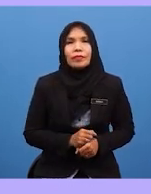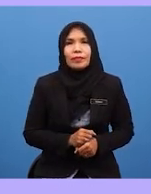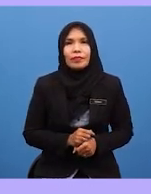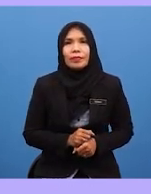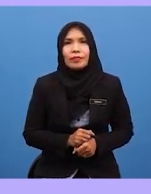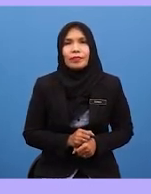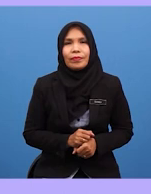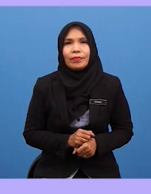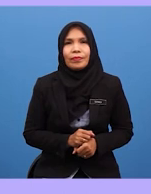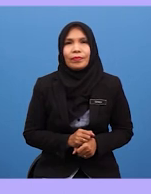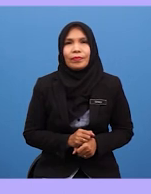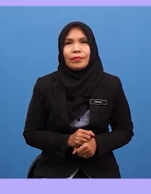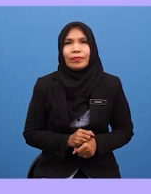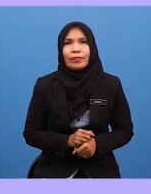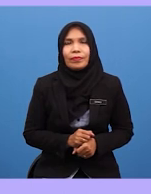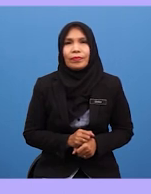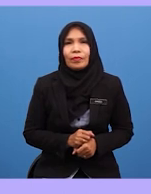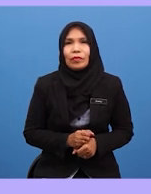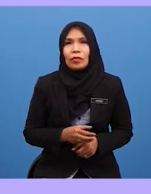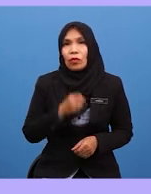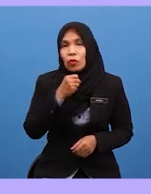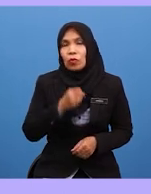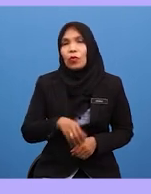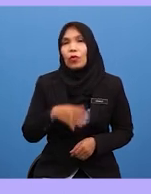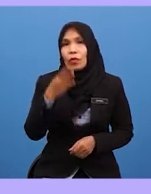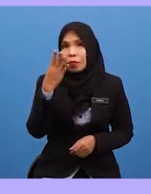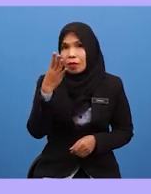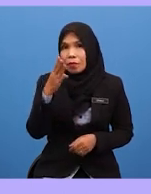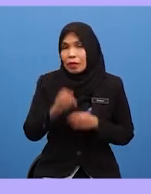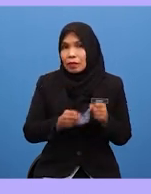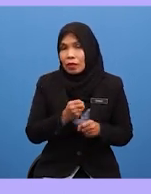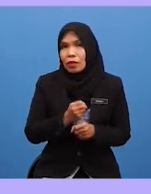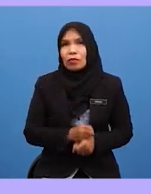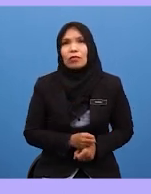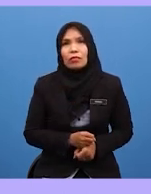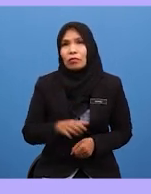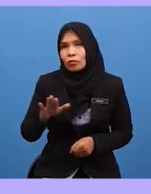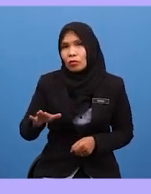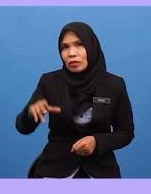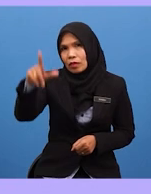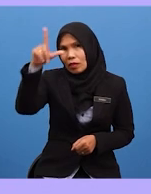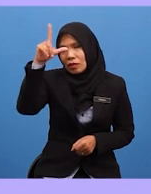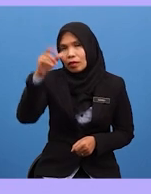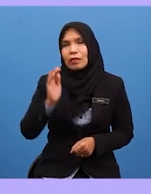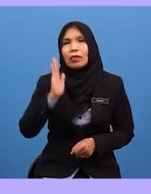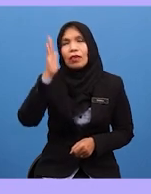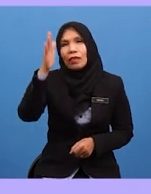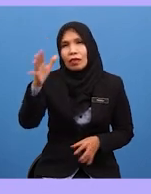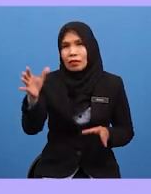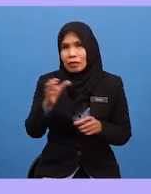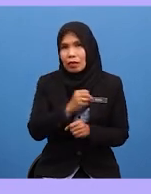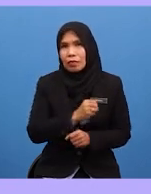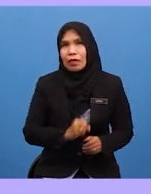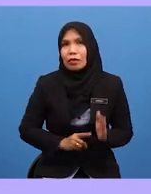Menjelang umur kira-kira 14 tahun, budak lelaki akan mencapai ketinggian